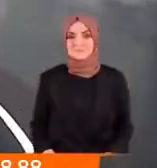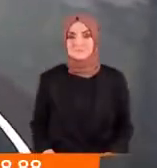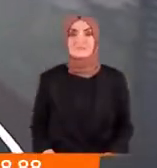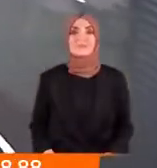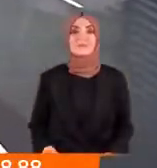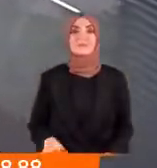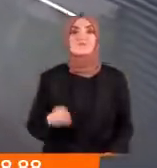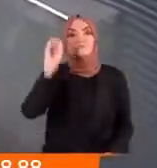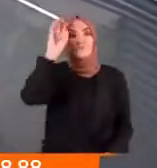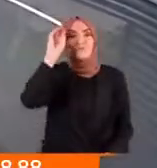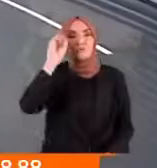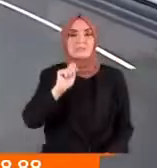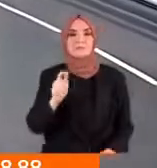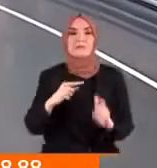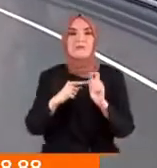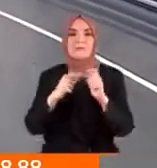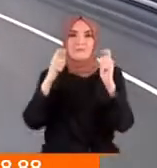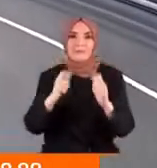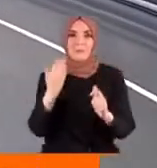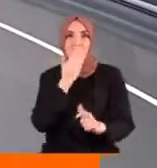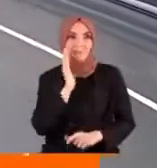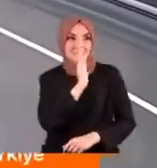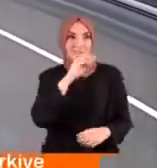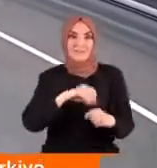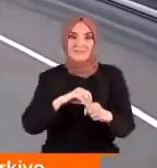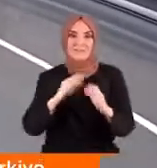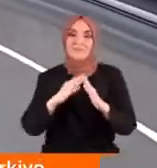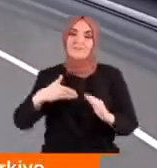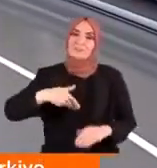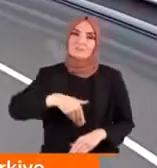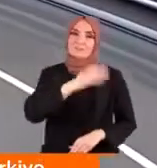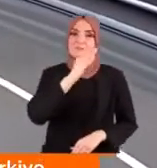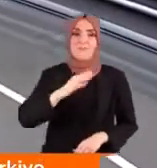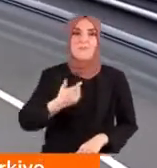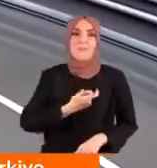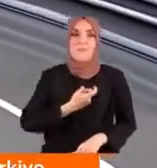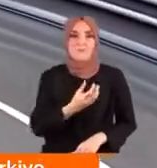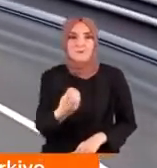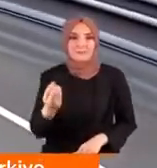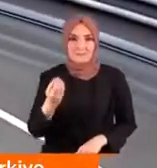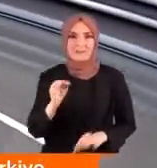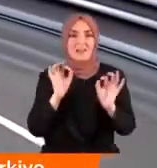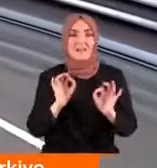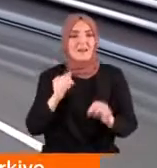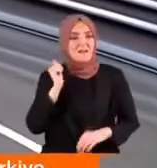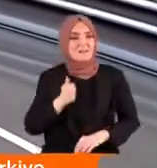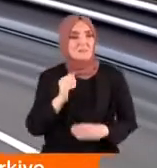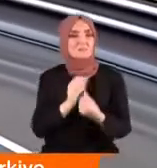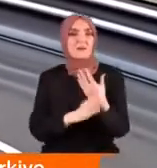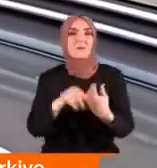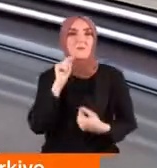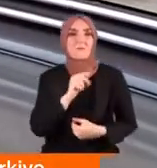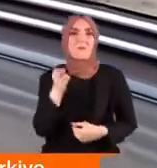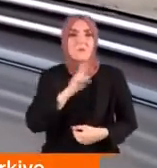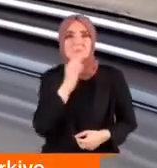Zonguldak Ereğli'de okula gitmek için evden çıkan öğrenciler her sabah ölümle burun buruna geliyor. Üzerlerine doğru son sürat gelen